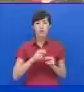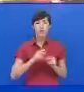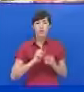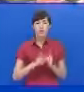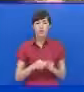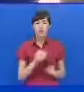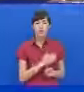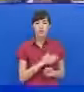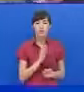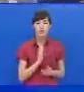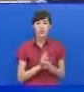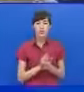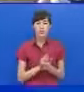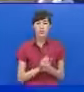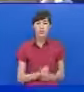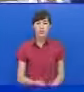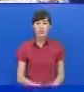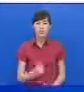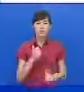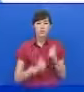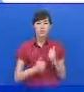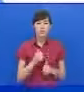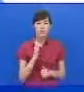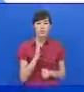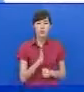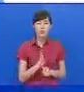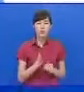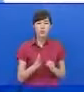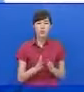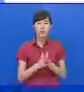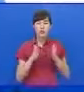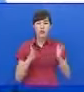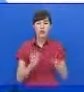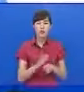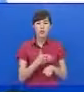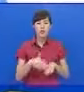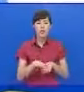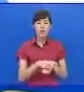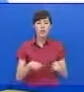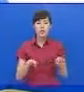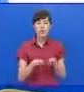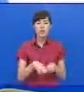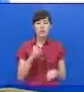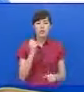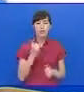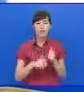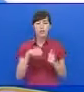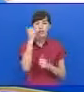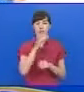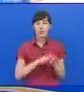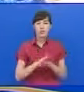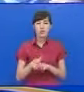ниетте. Турнирді Құдай қаласа Алла нәсіп етсе үлкен халықаралық дәрежеде қылып, жыл сайын өтетін дәстүрлі жарыс қылып,